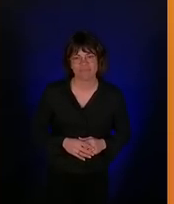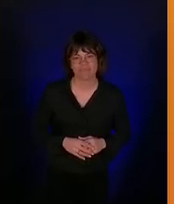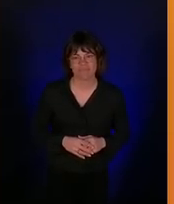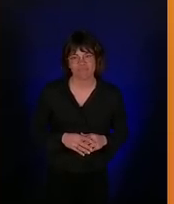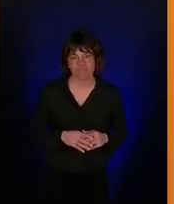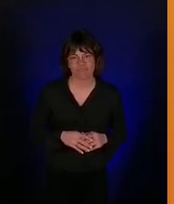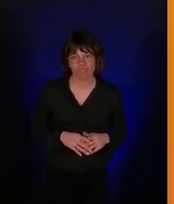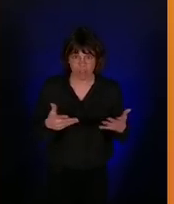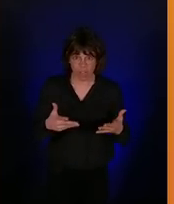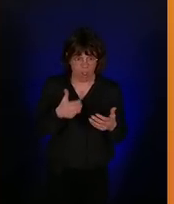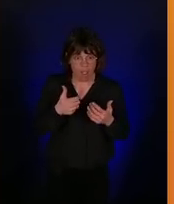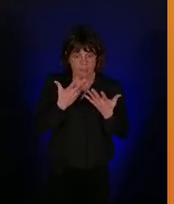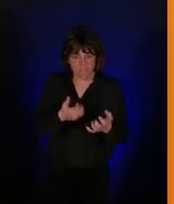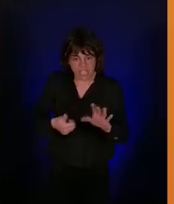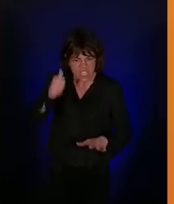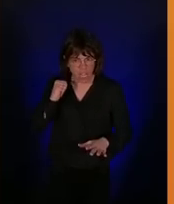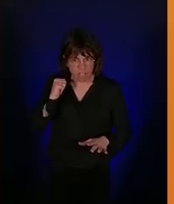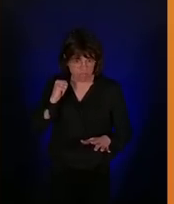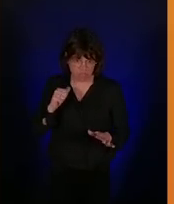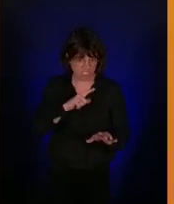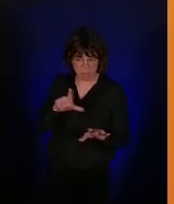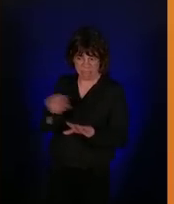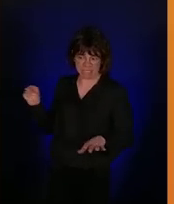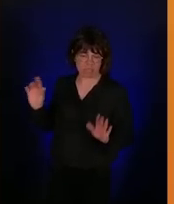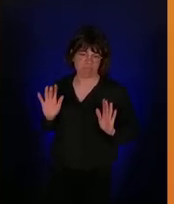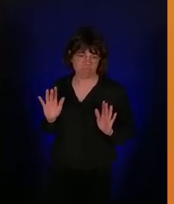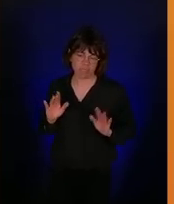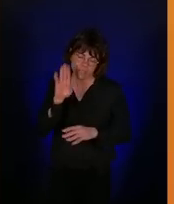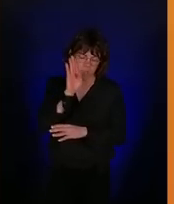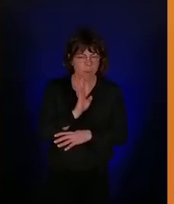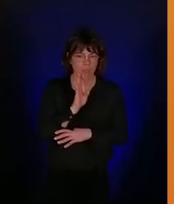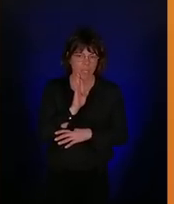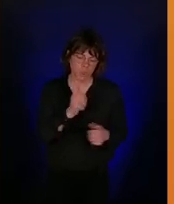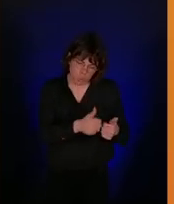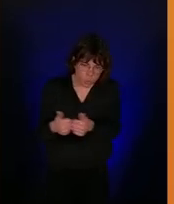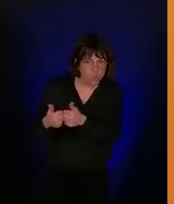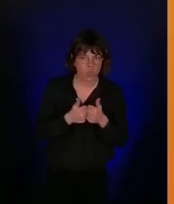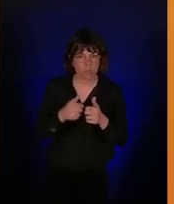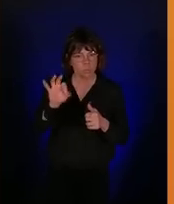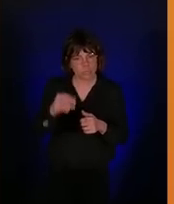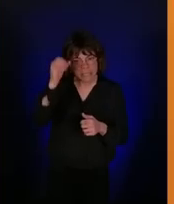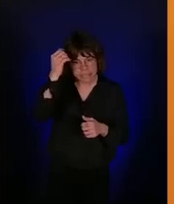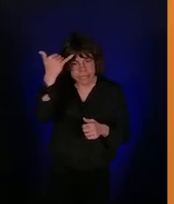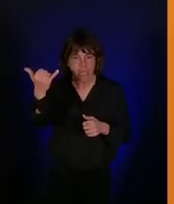envie, d'une chose hein, hier, c'était de me barrer. Donc, s'il vous plaît, prenons-nous tous ensemble malgré nos divergences.